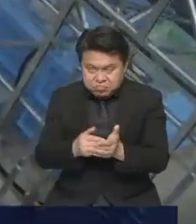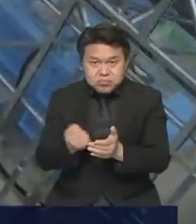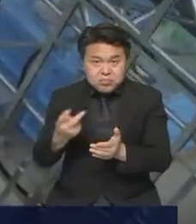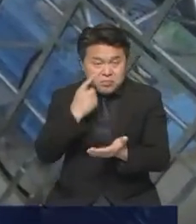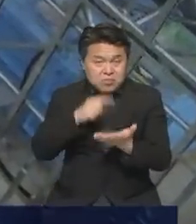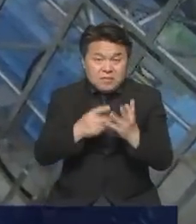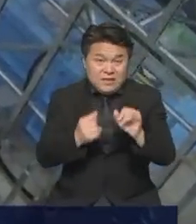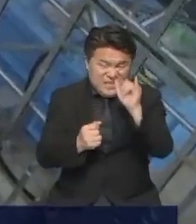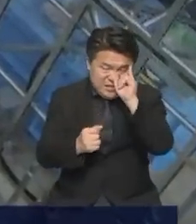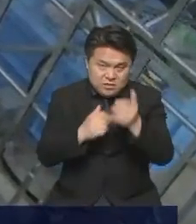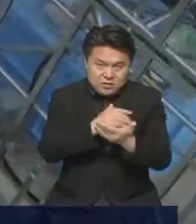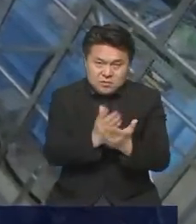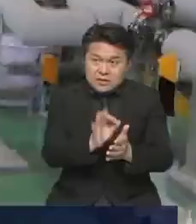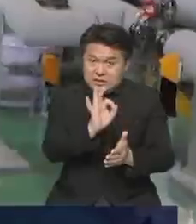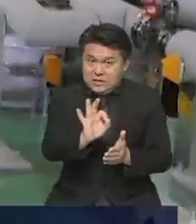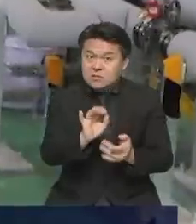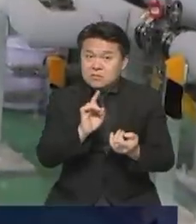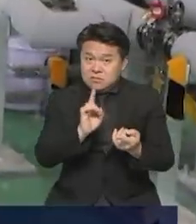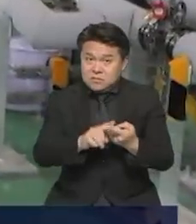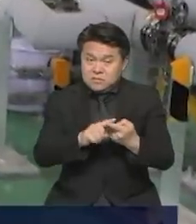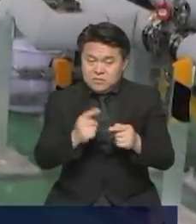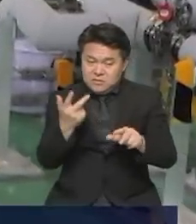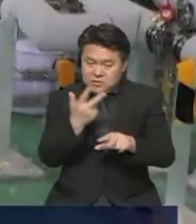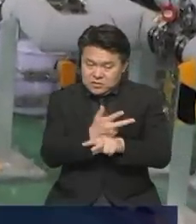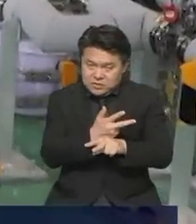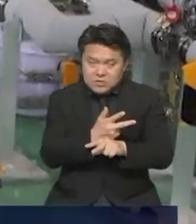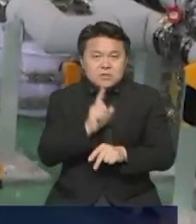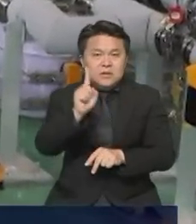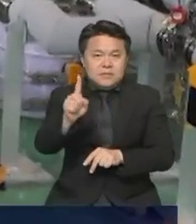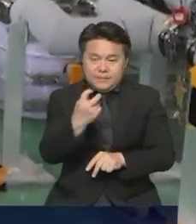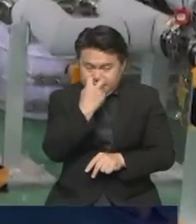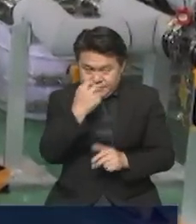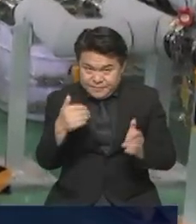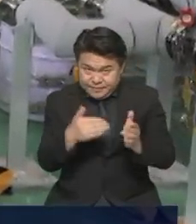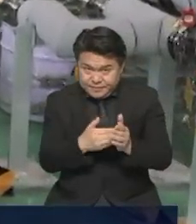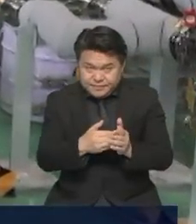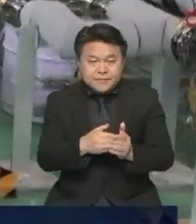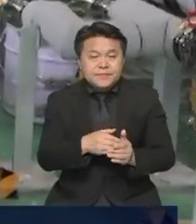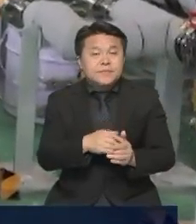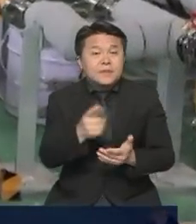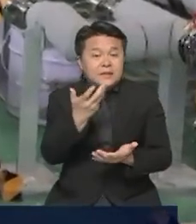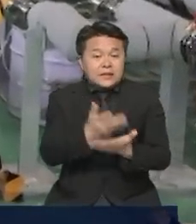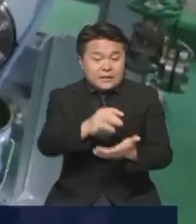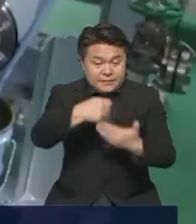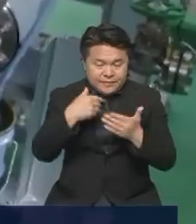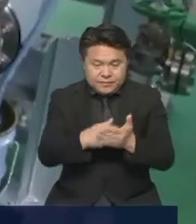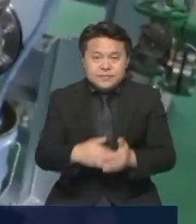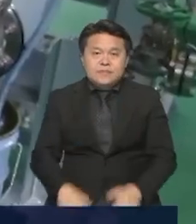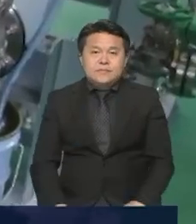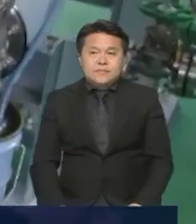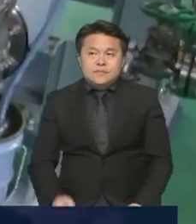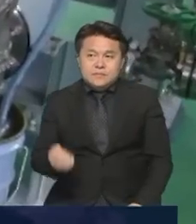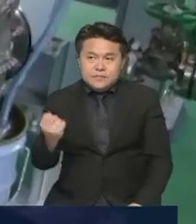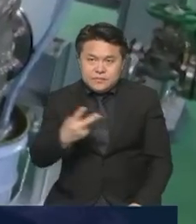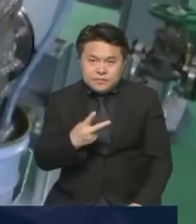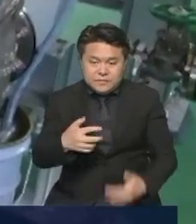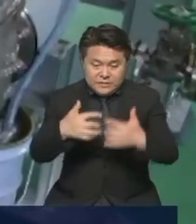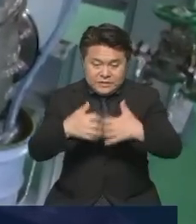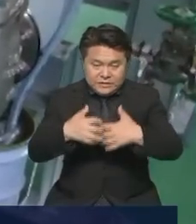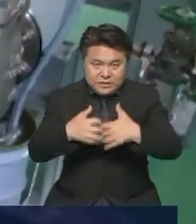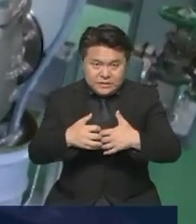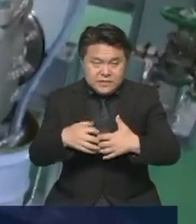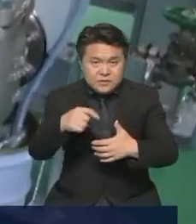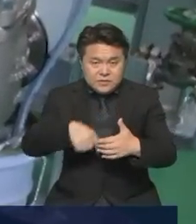이력이 많은 핵종 10여종에 대해선 1주 1회 측정한 농도자료도 확보했습니다 또 알프스